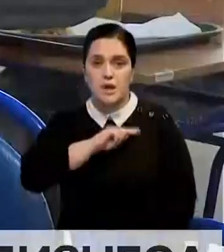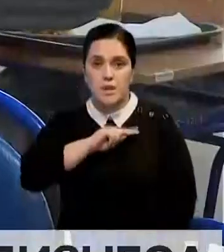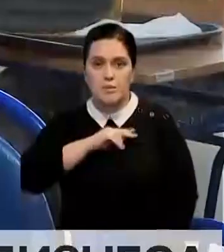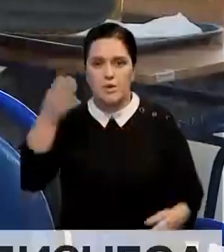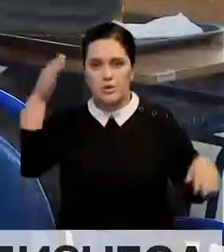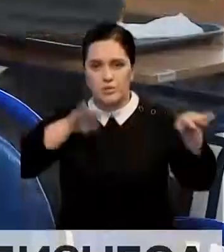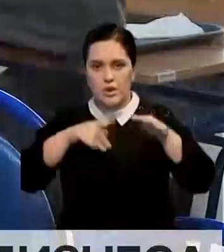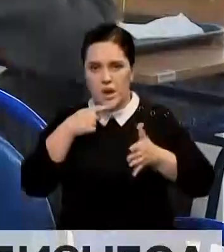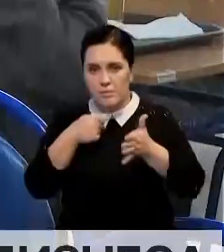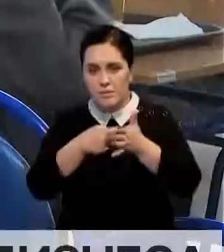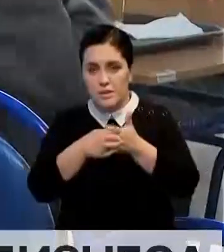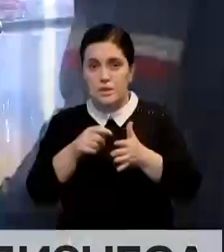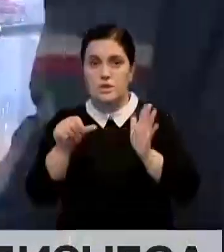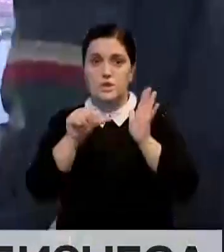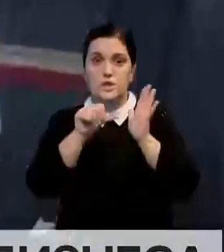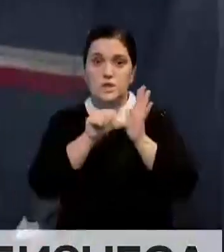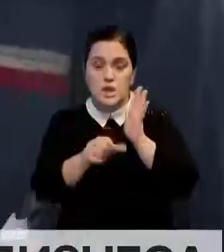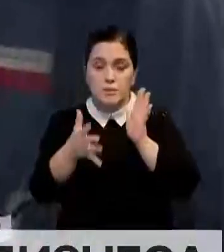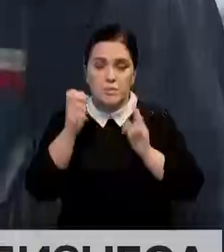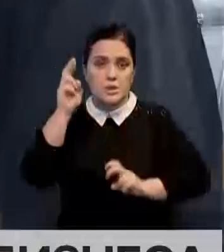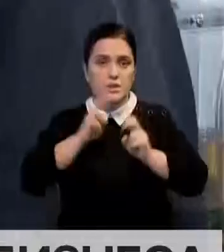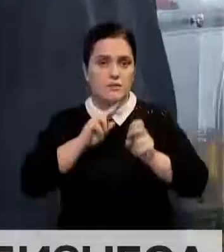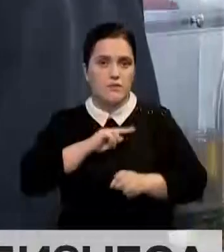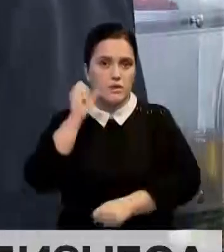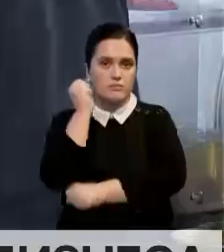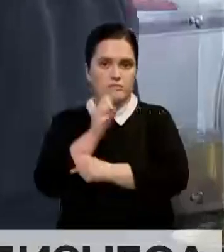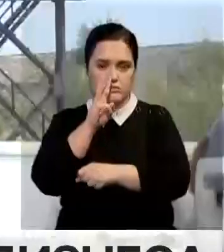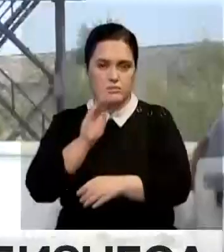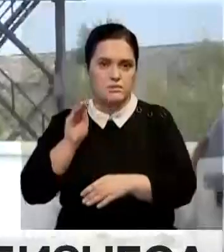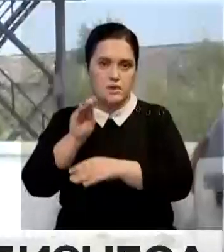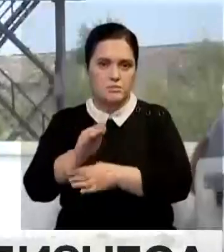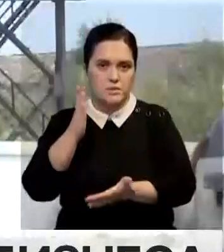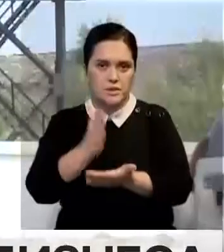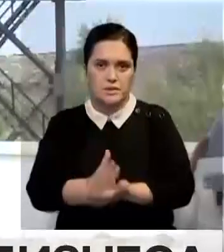горнообогатительных комплексов. У 6500 заводчан повысилась заработная плата.